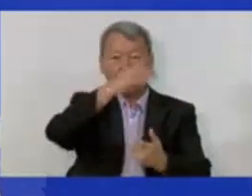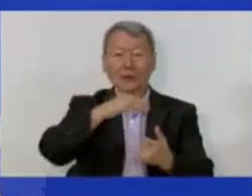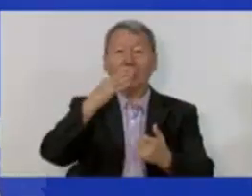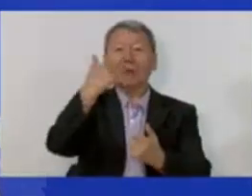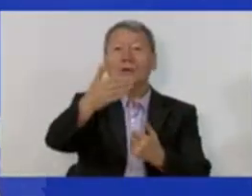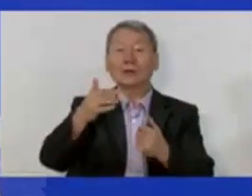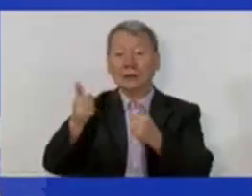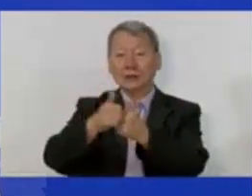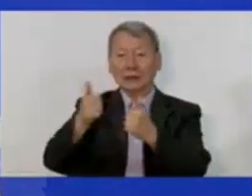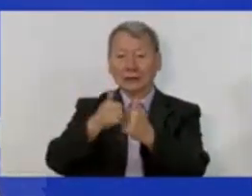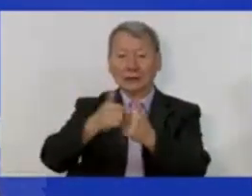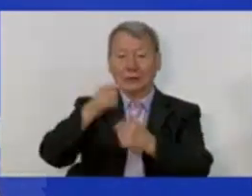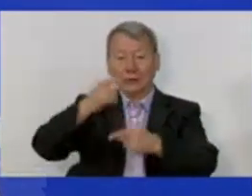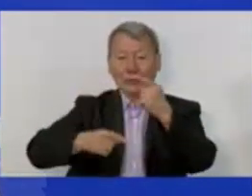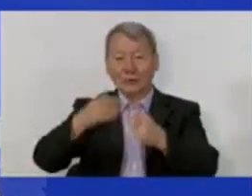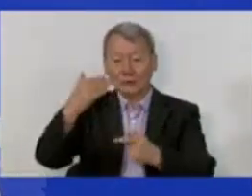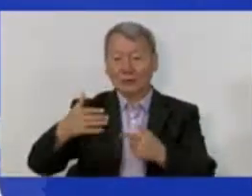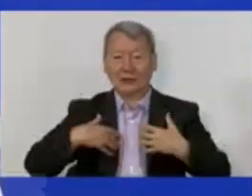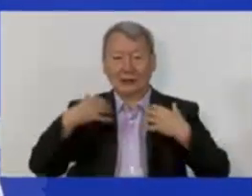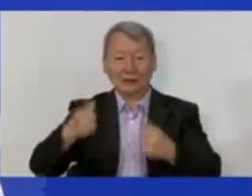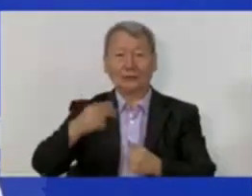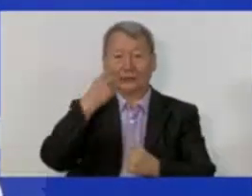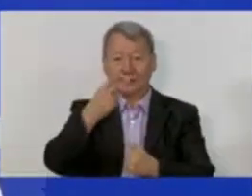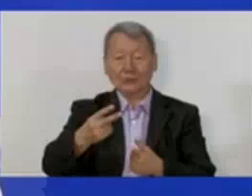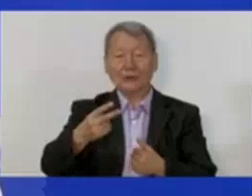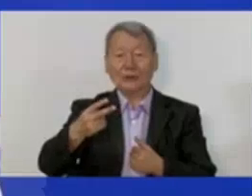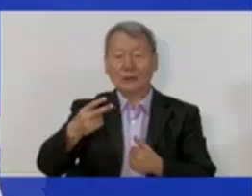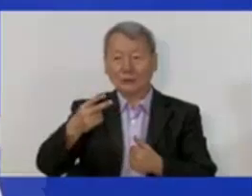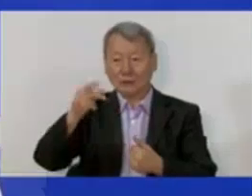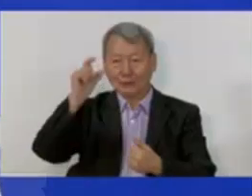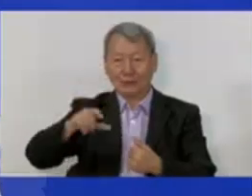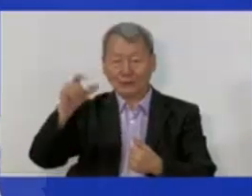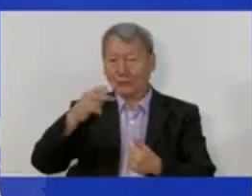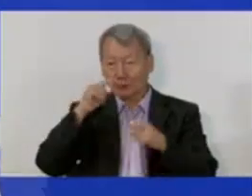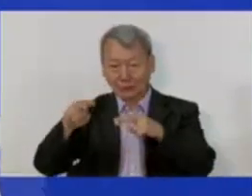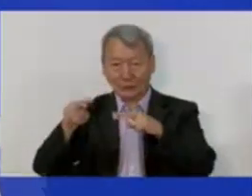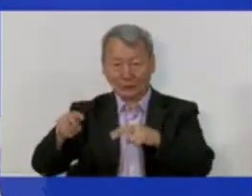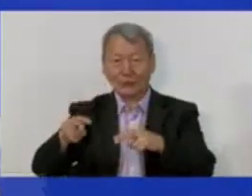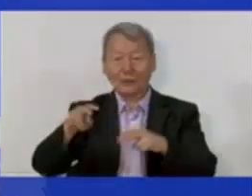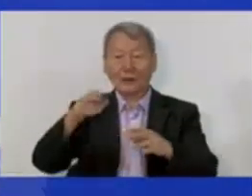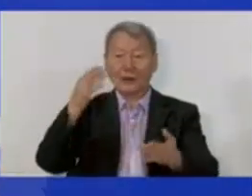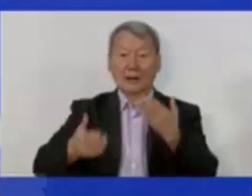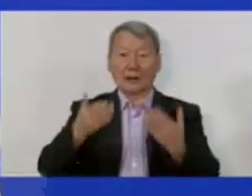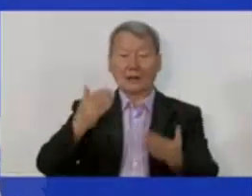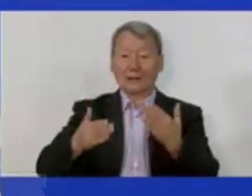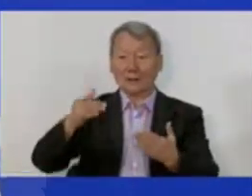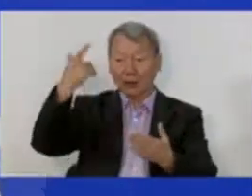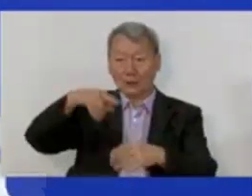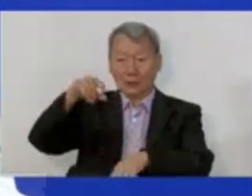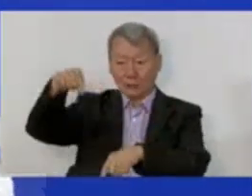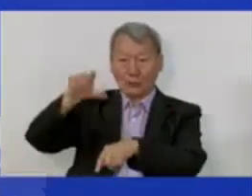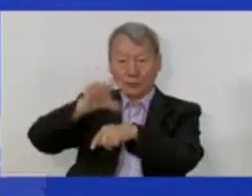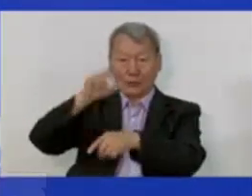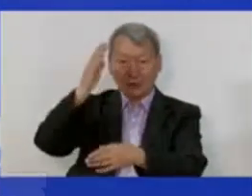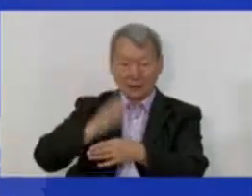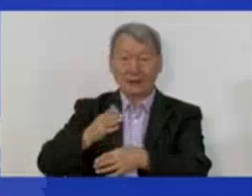өзіңіздердің және өзіңіздердің жақындарыңыздардың денсаулығыңыздарға жауапкершілікпенен қарап, егер орнын симптомдары пайда